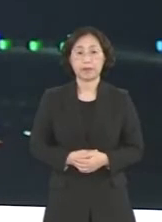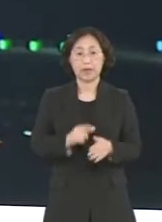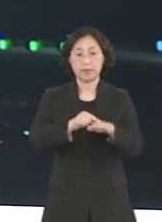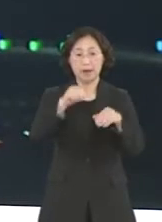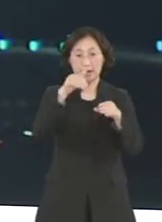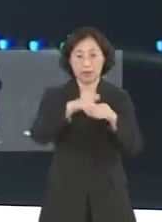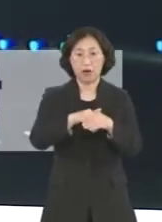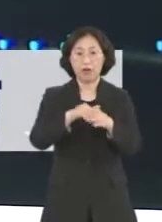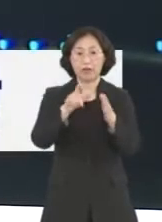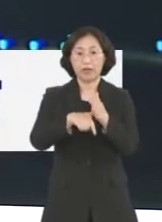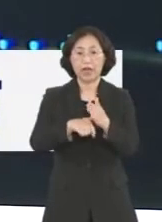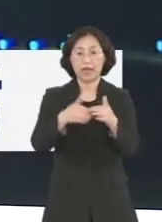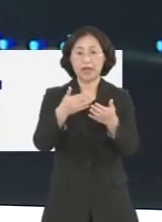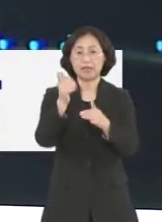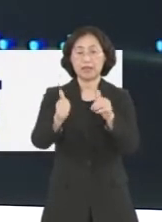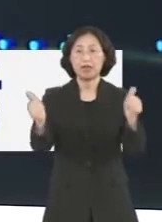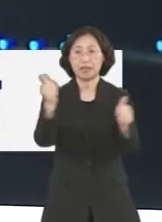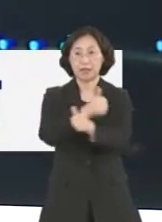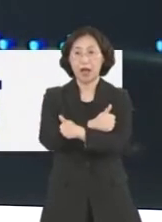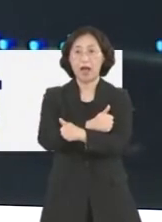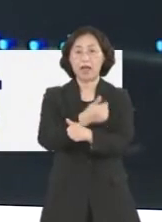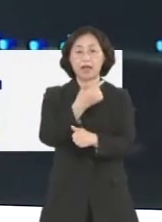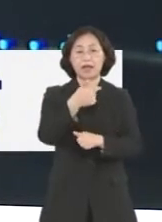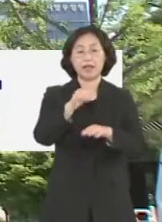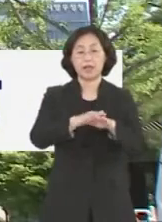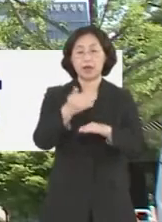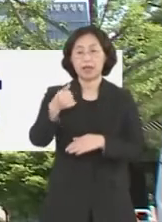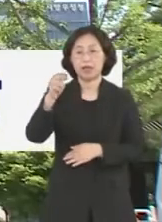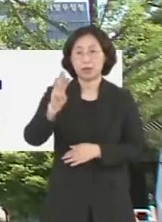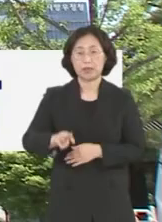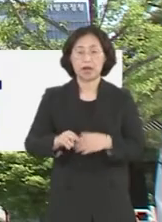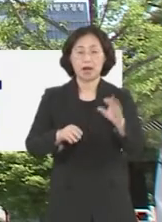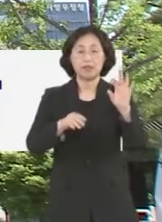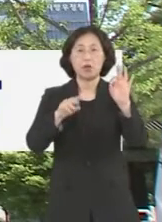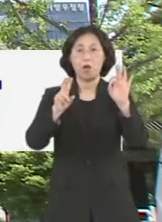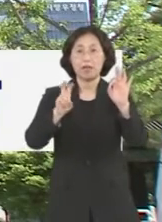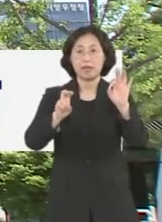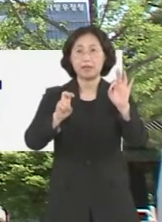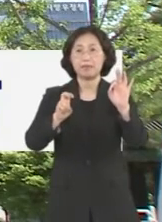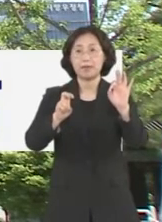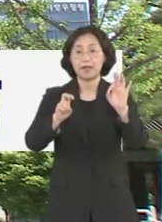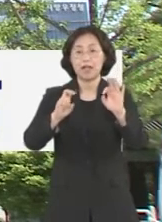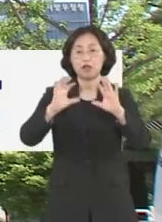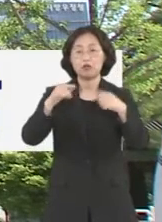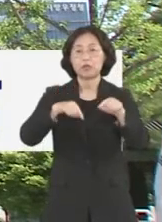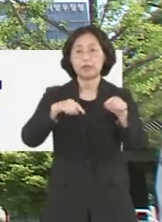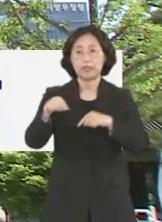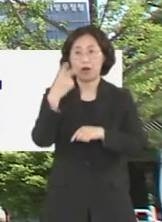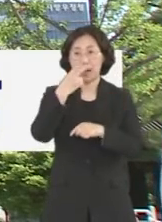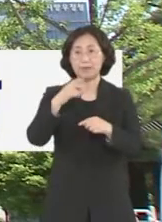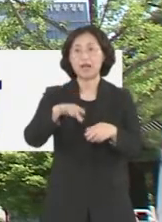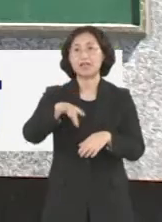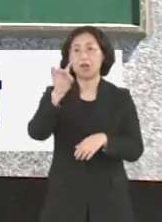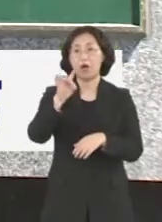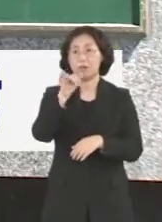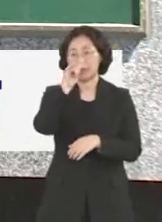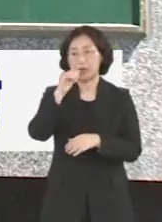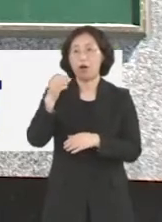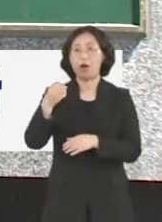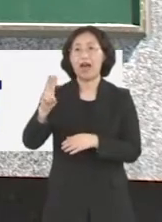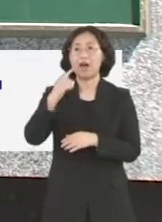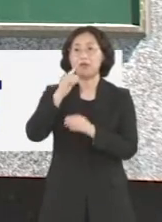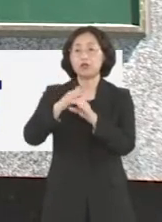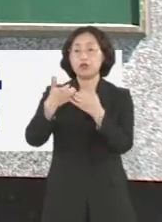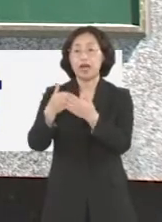지방선거에서 단체장이 교체된 대전시와 세종시가 오는 20일 첫 국정감사를 앞두고 있어 야당의 공세가 예상됩니다